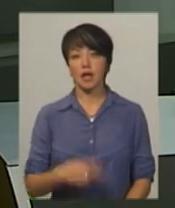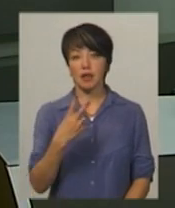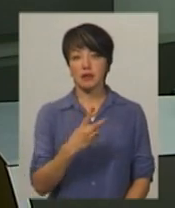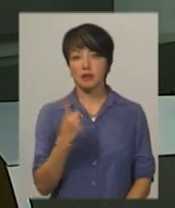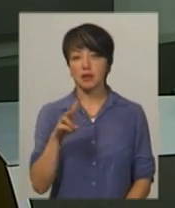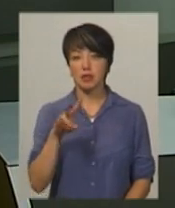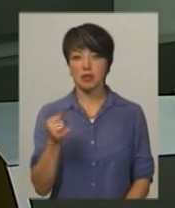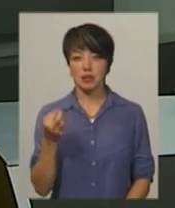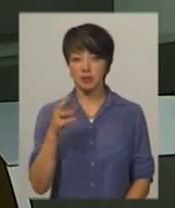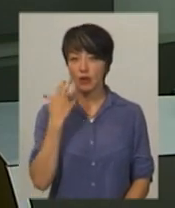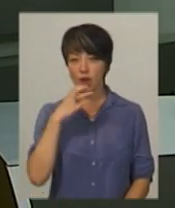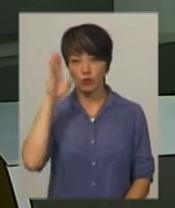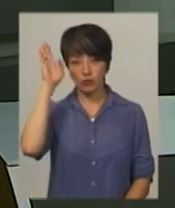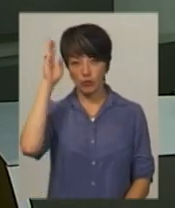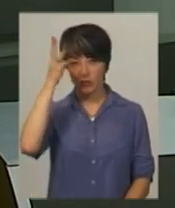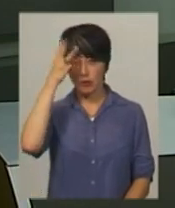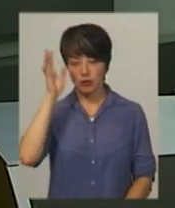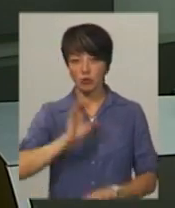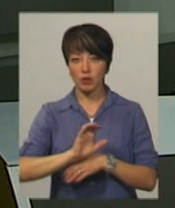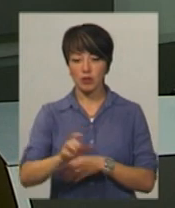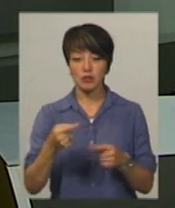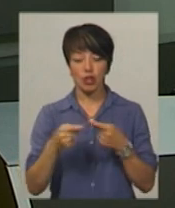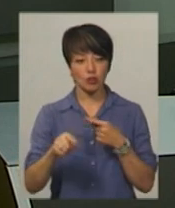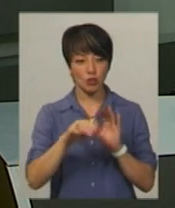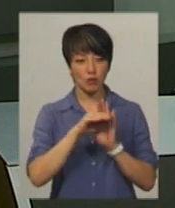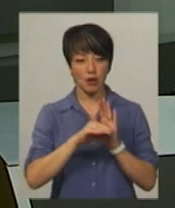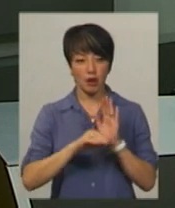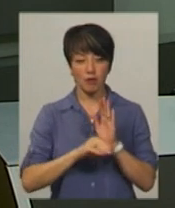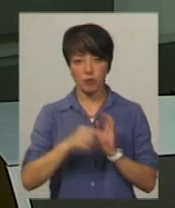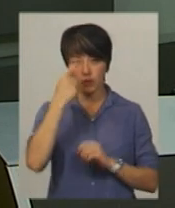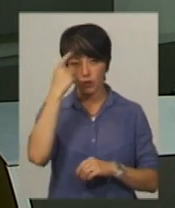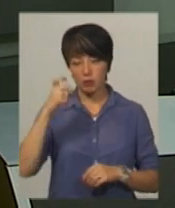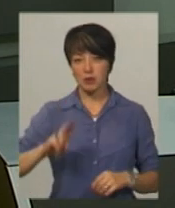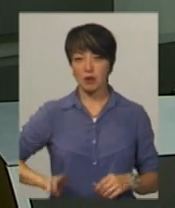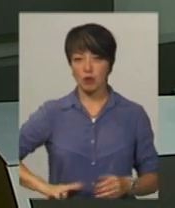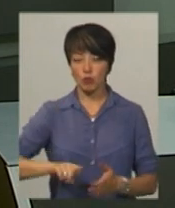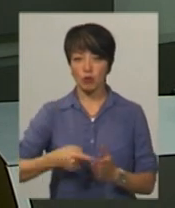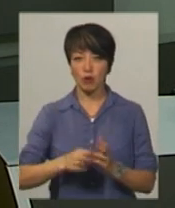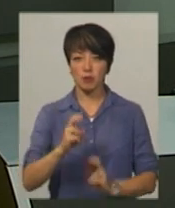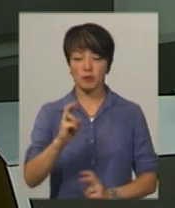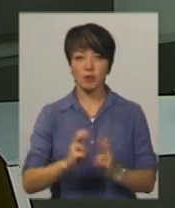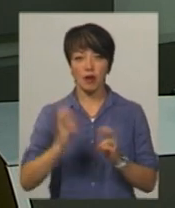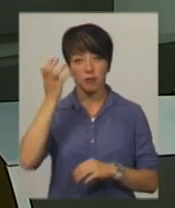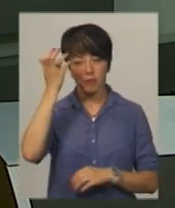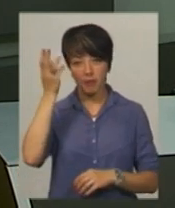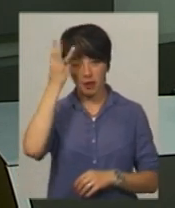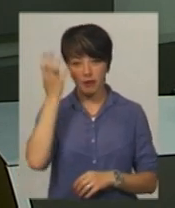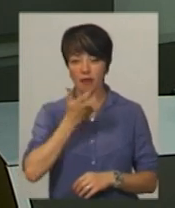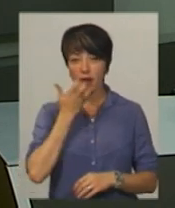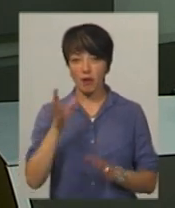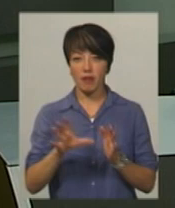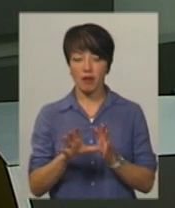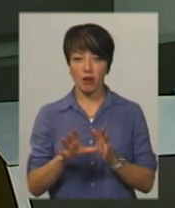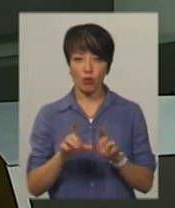21 липня гарячу воду в Хмельницькому подаватимуть за іншим графіком. Про це повідомив директор міського комунального підприємства «Хмельницьтеплокомуненерго»